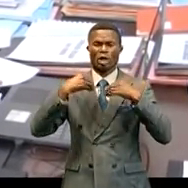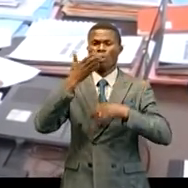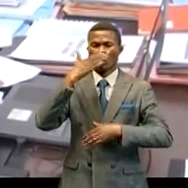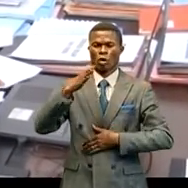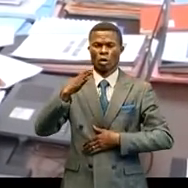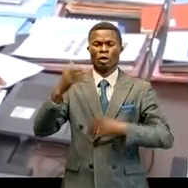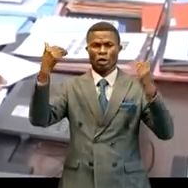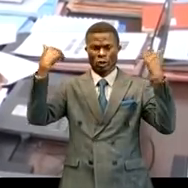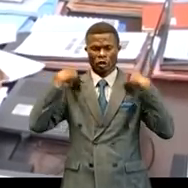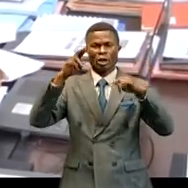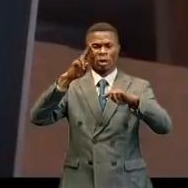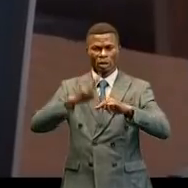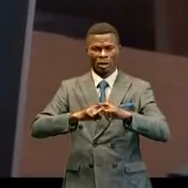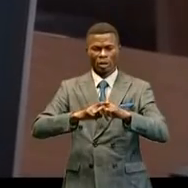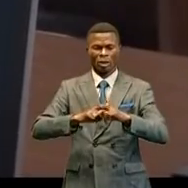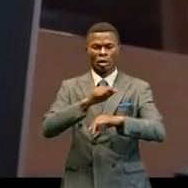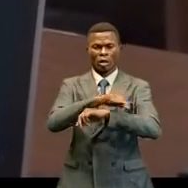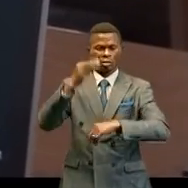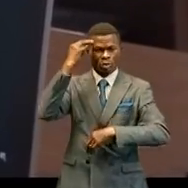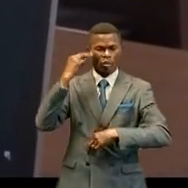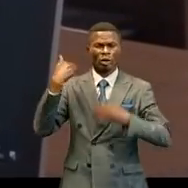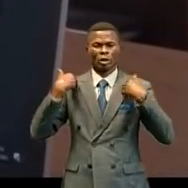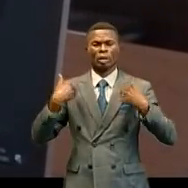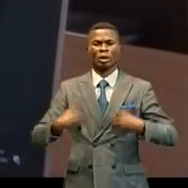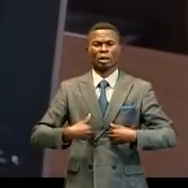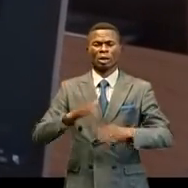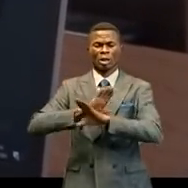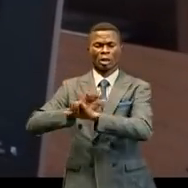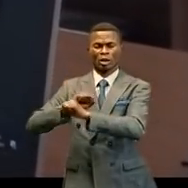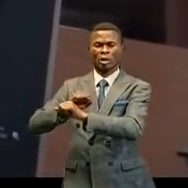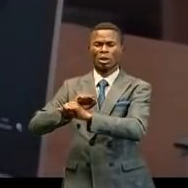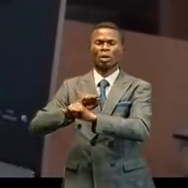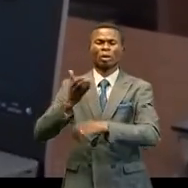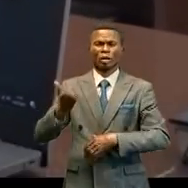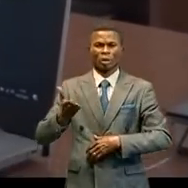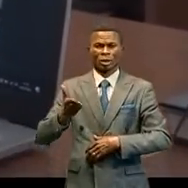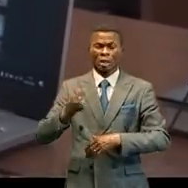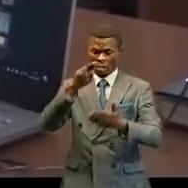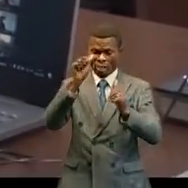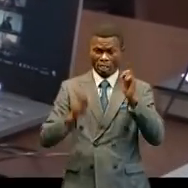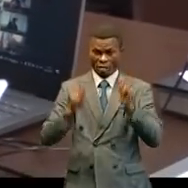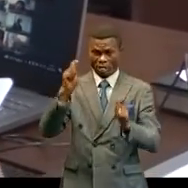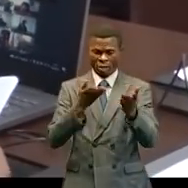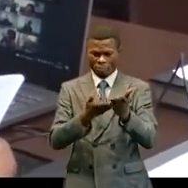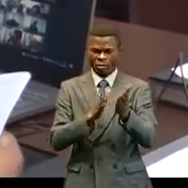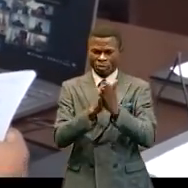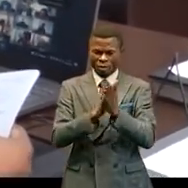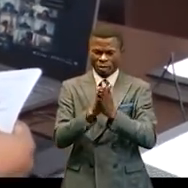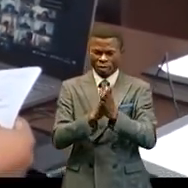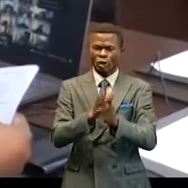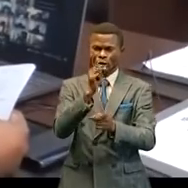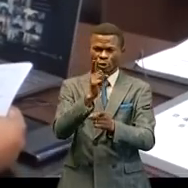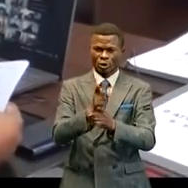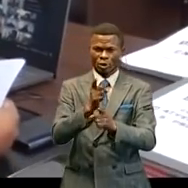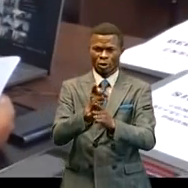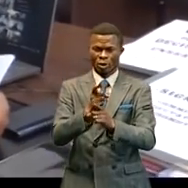et médecin résident du ministère de la Santé publique, hygiène et prévention. Ces textes concernent un effectif